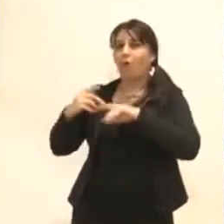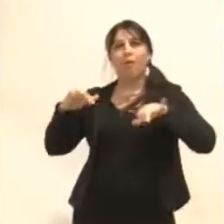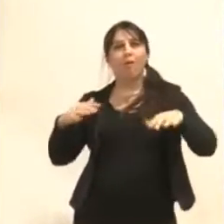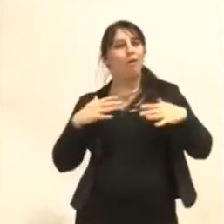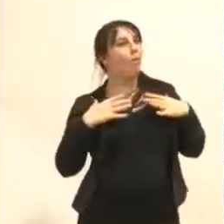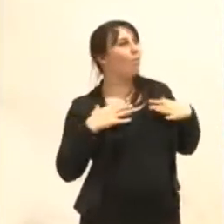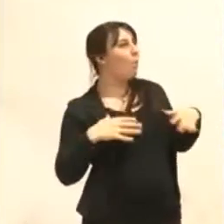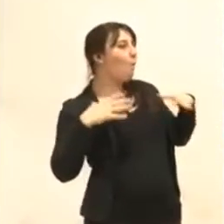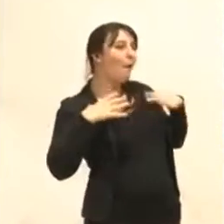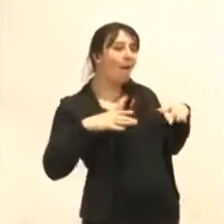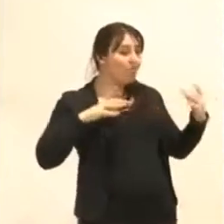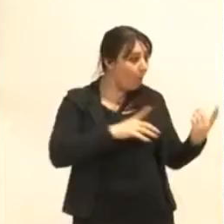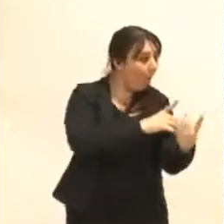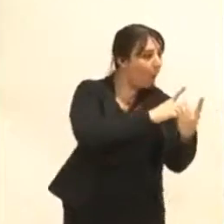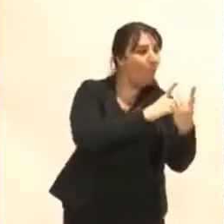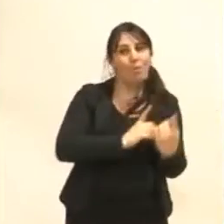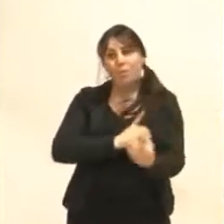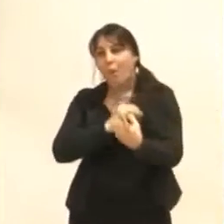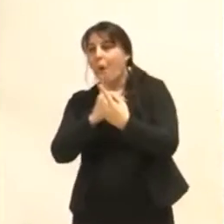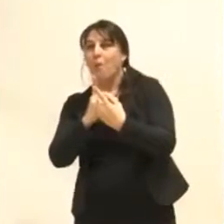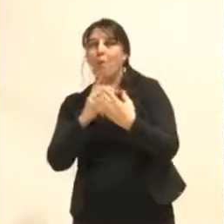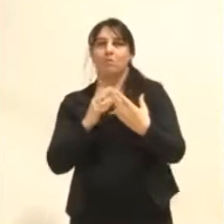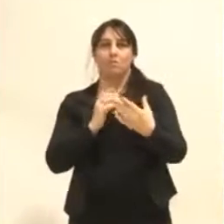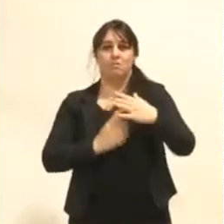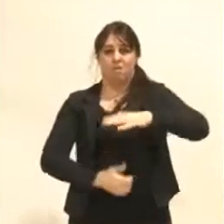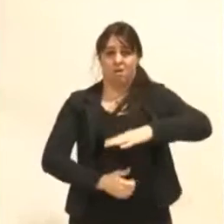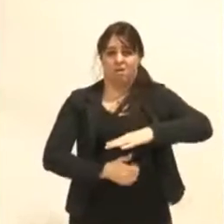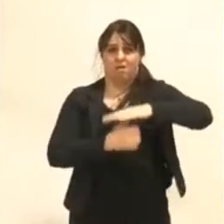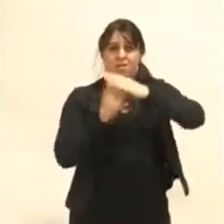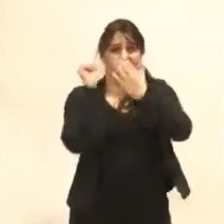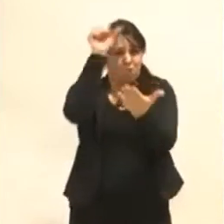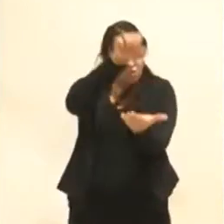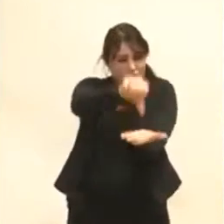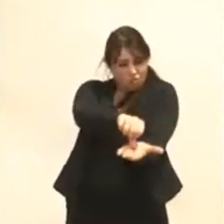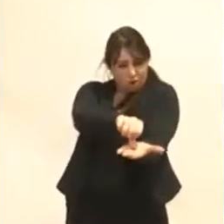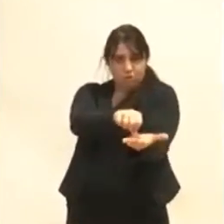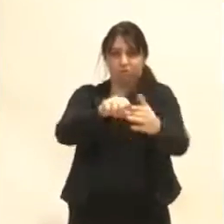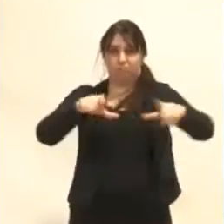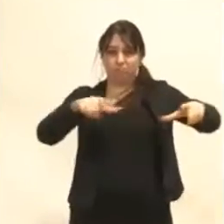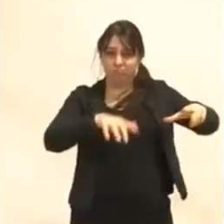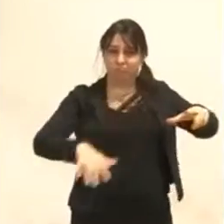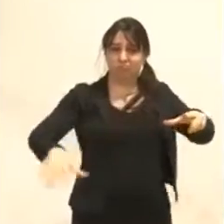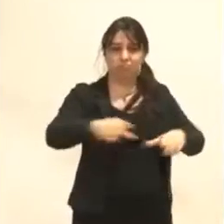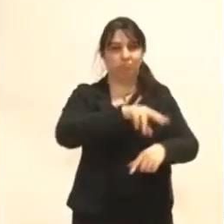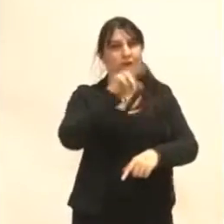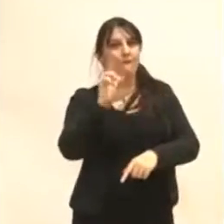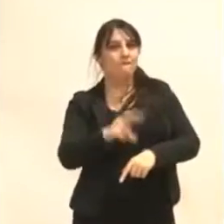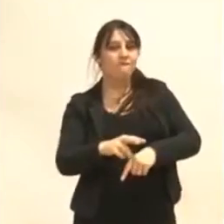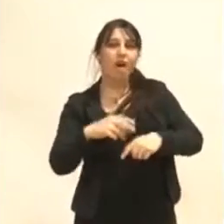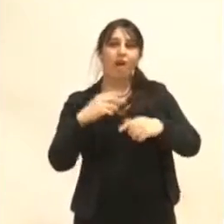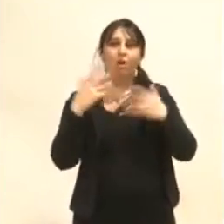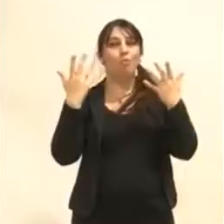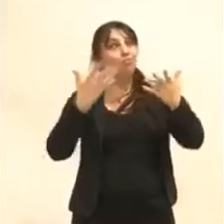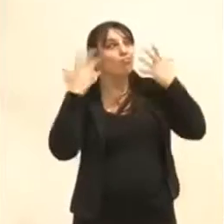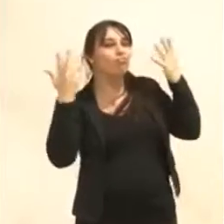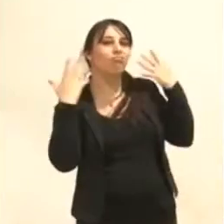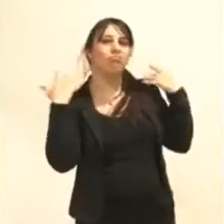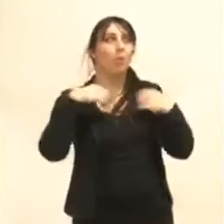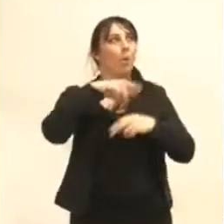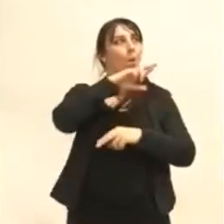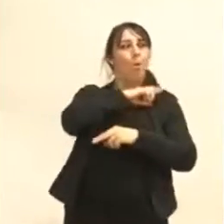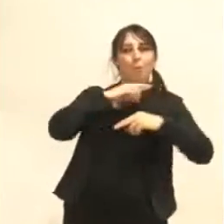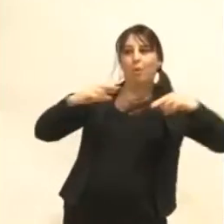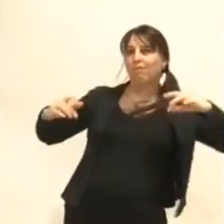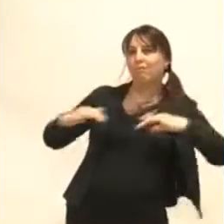de balade et de rencontres. Elle est, de par sa centralité, à bien des égards, une place récréative et divertissante.